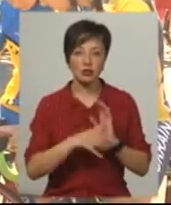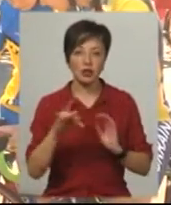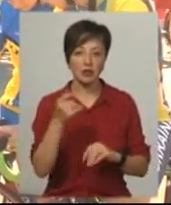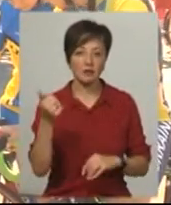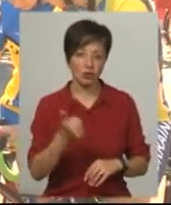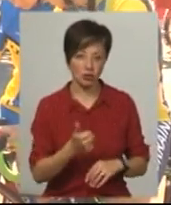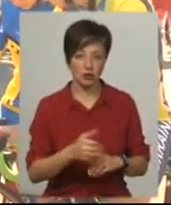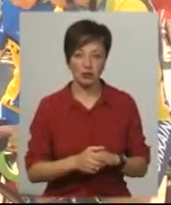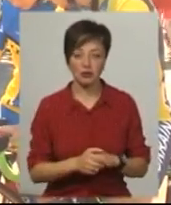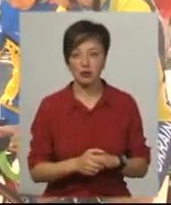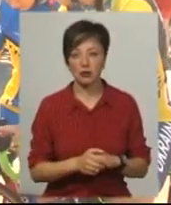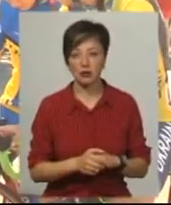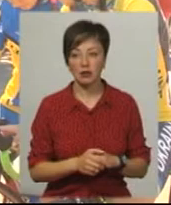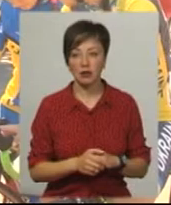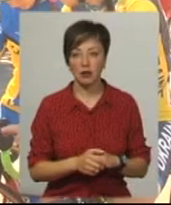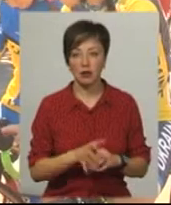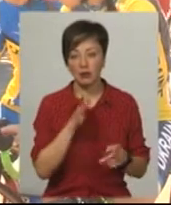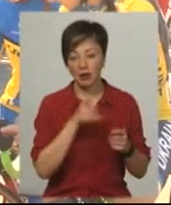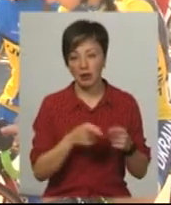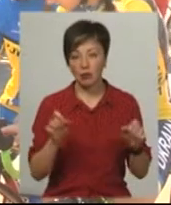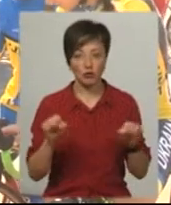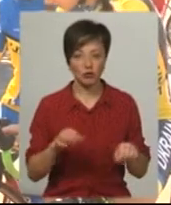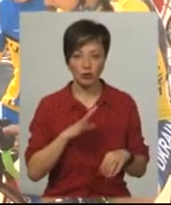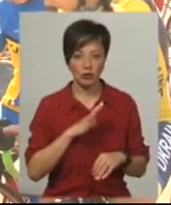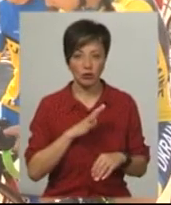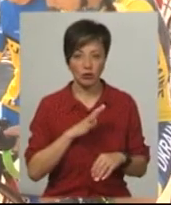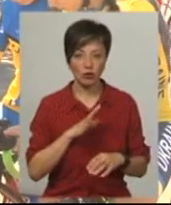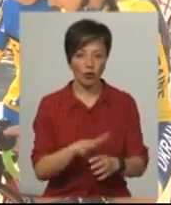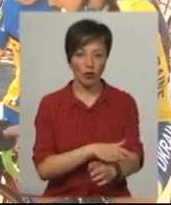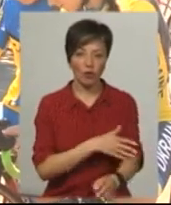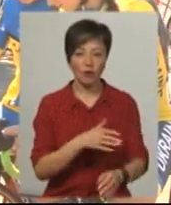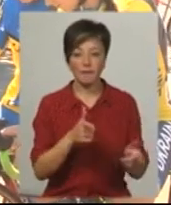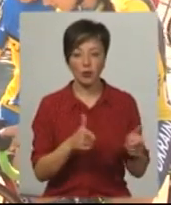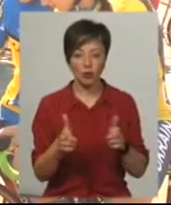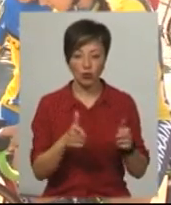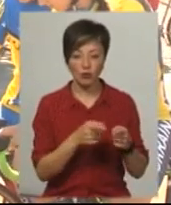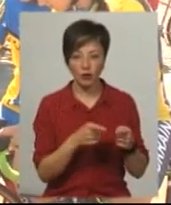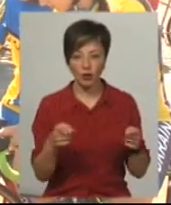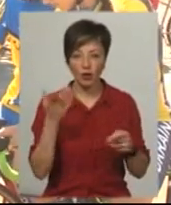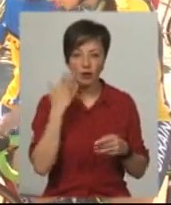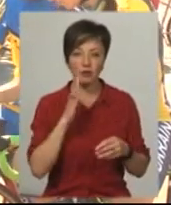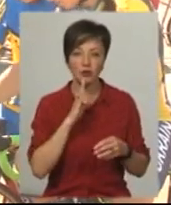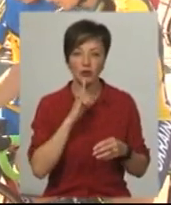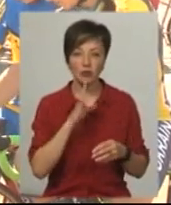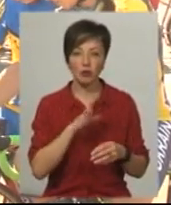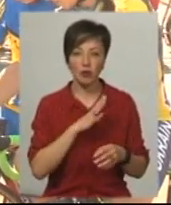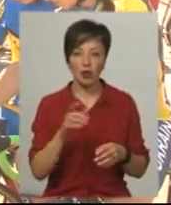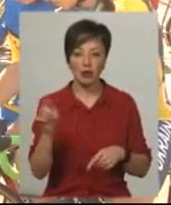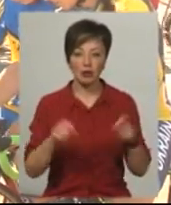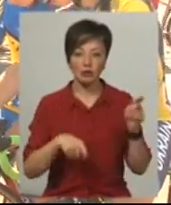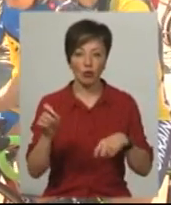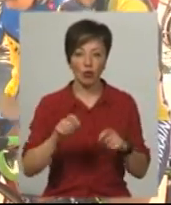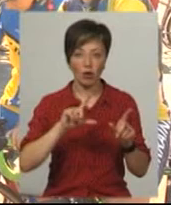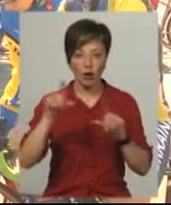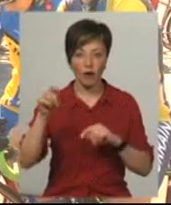тиждень. По терміну це може бути дуже довго. Є підготовчий період, коли дівчата знаходились на зборах у